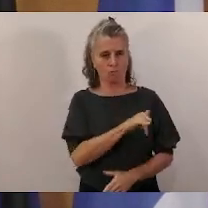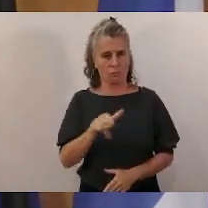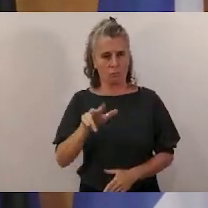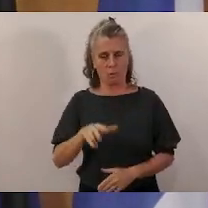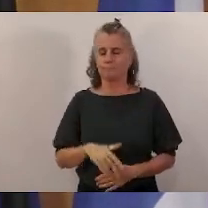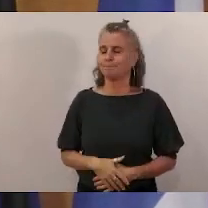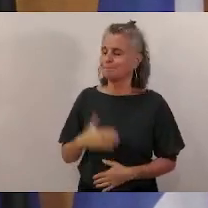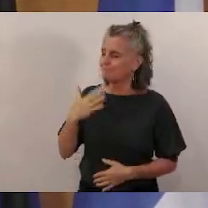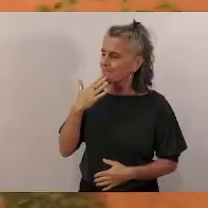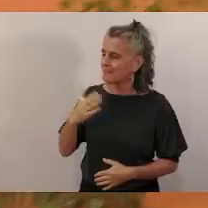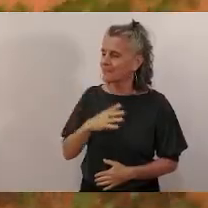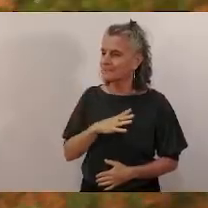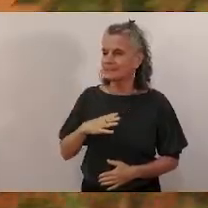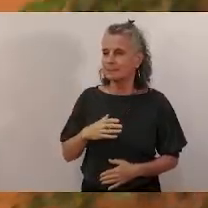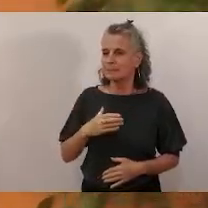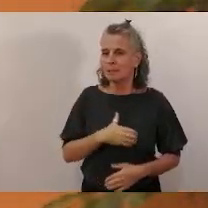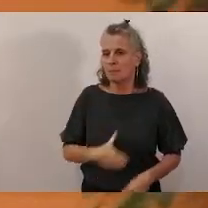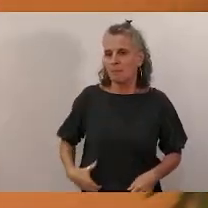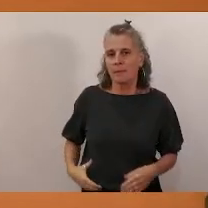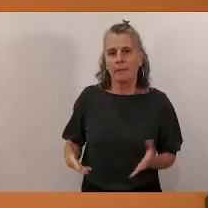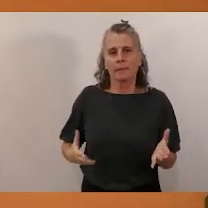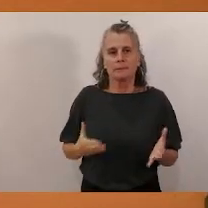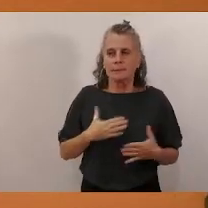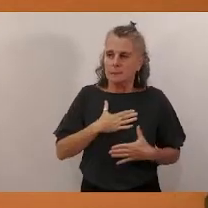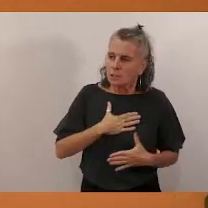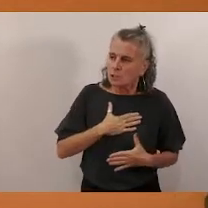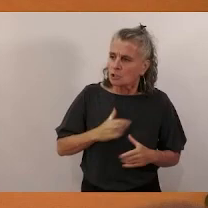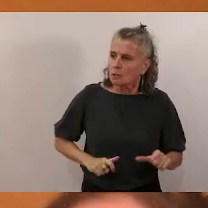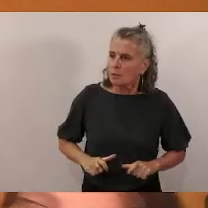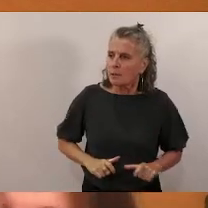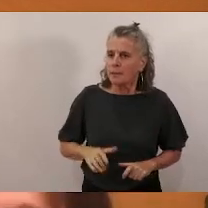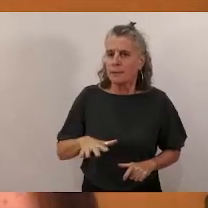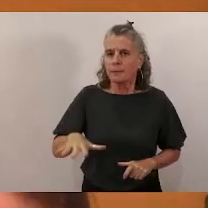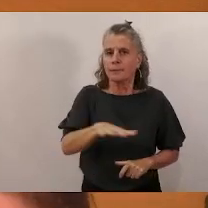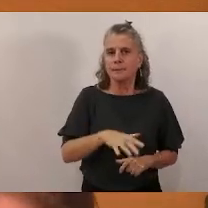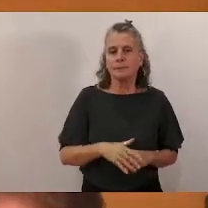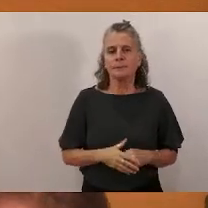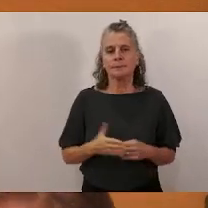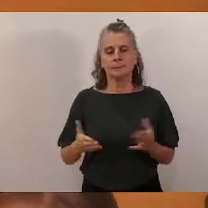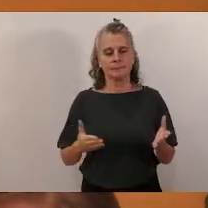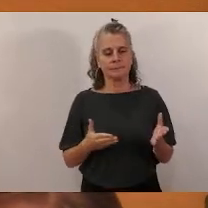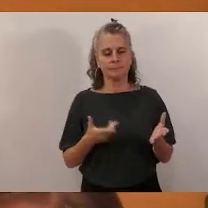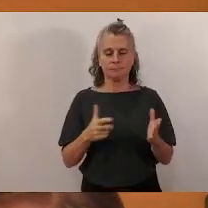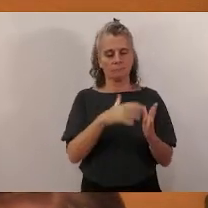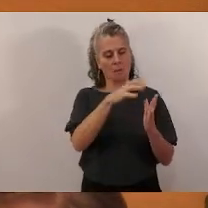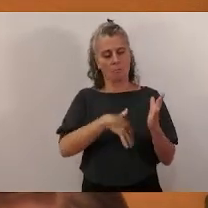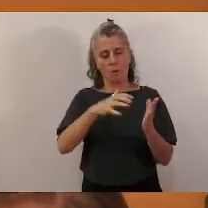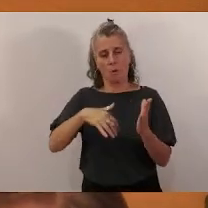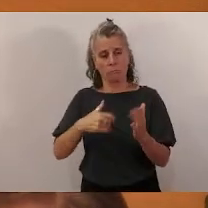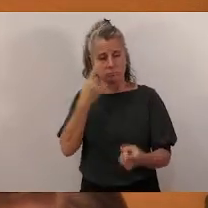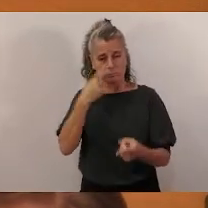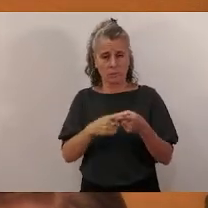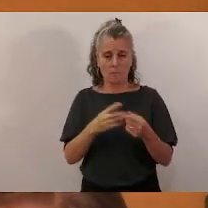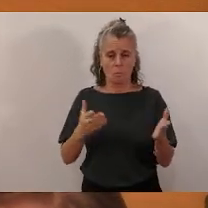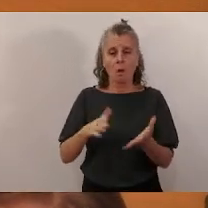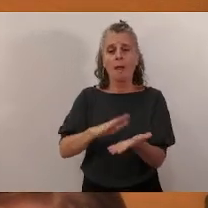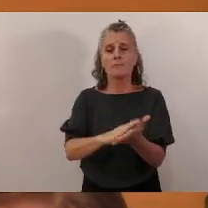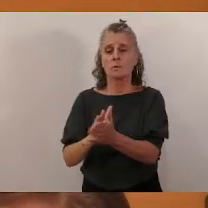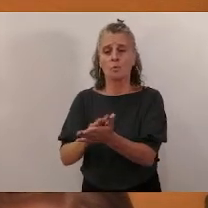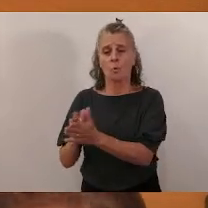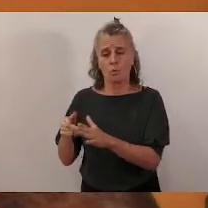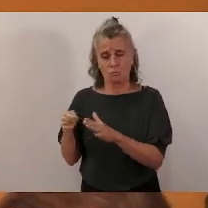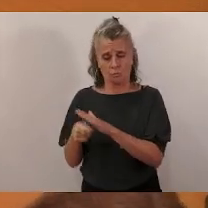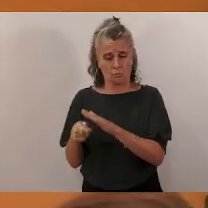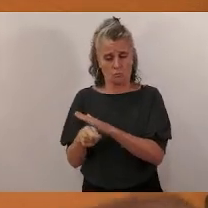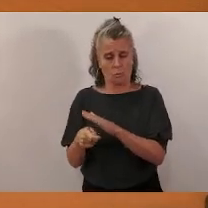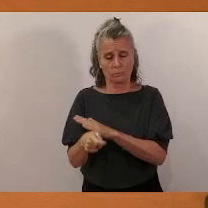Merci Madame la Maire, chers collègues. Ces rapports portent sur des subventions à des associations, notamment le